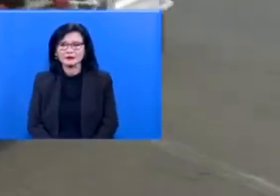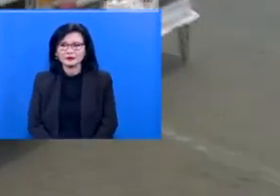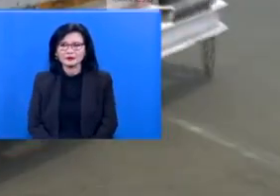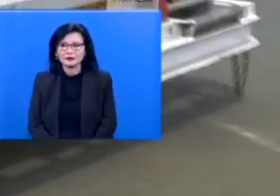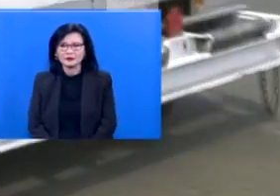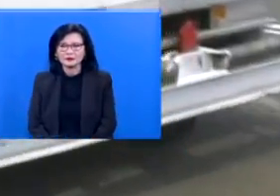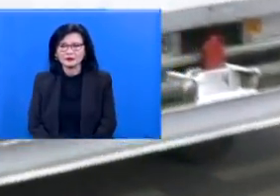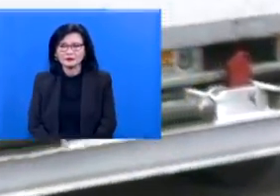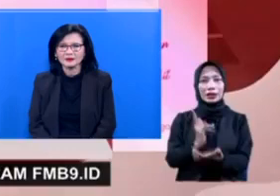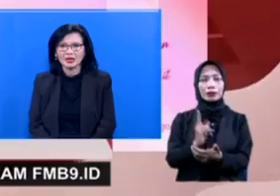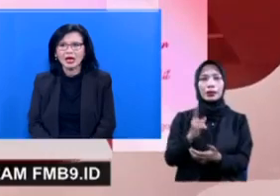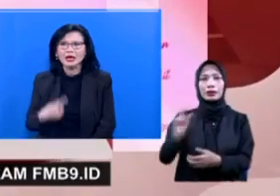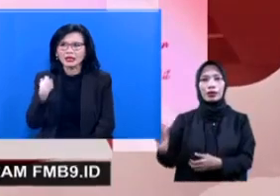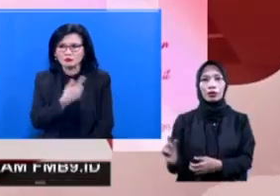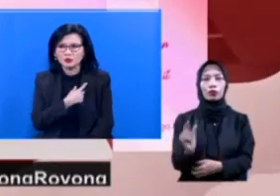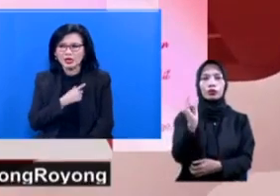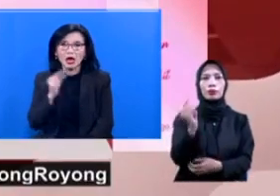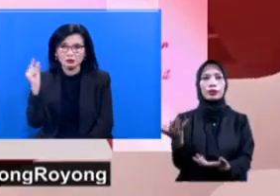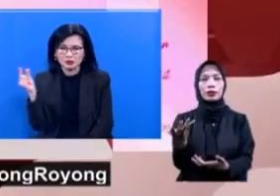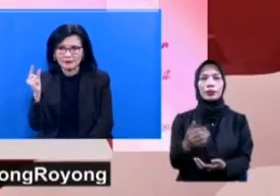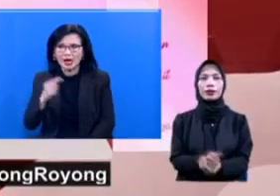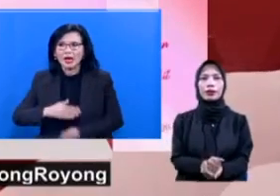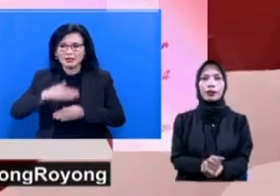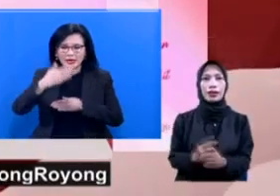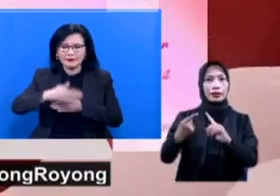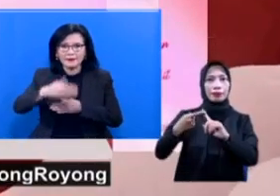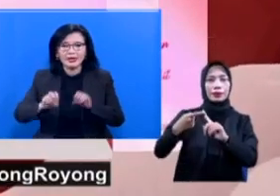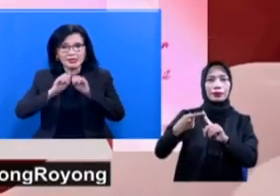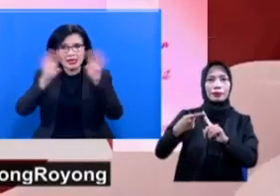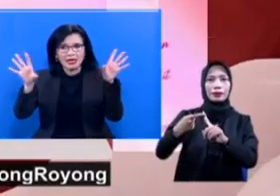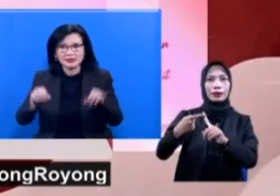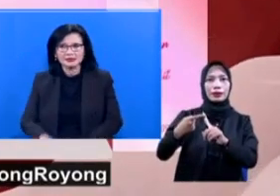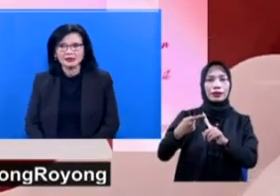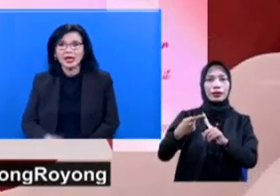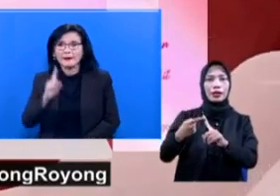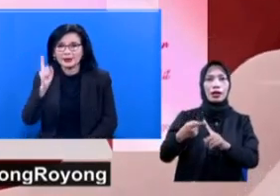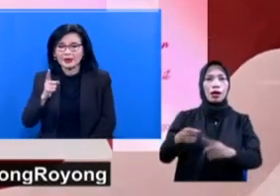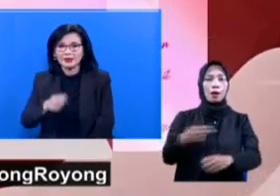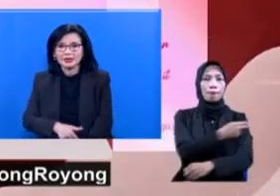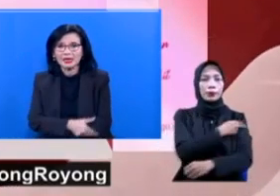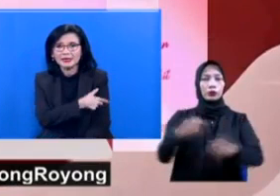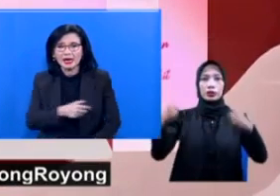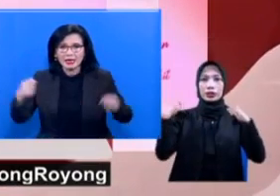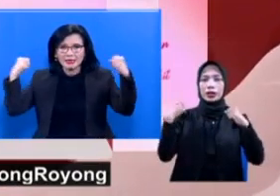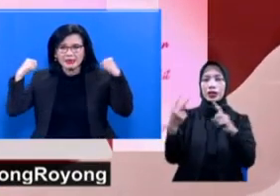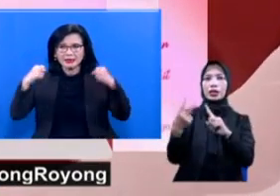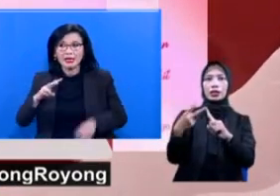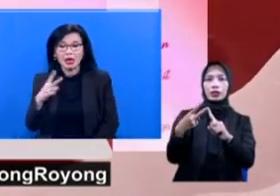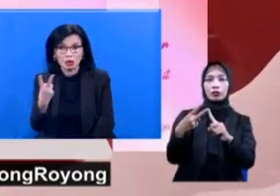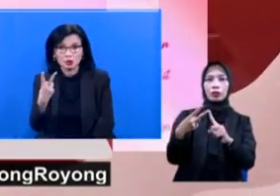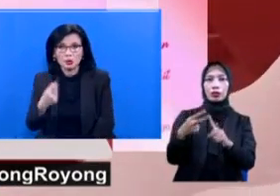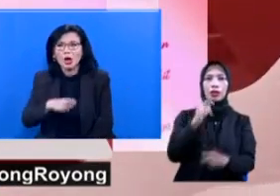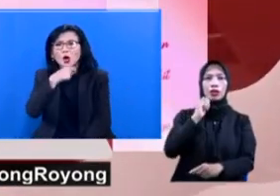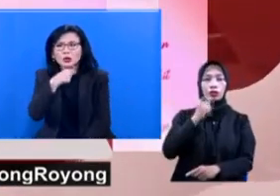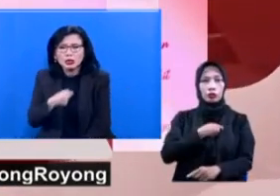punya prioritas. Seperti saya katakan tadi, tahapan-tahapannya jelas. Yang pertama adalah tenaga kesehatan. Kemudian yang kedua adalah lansia